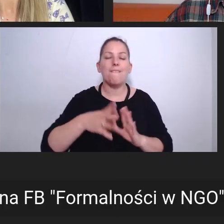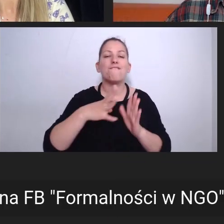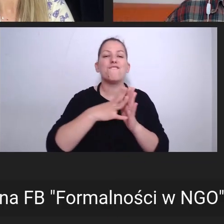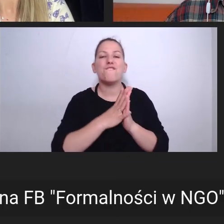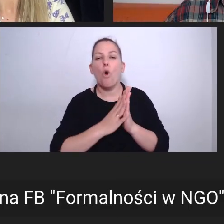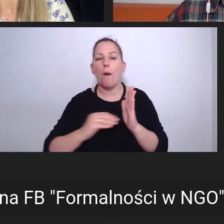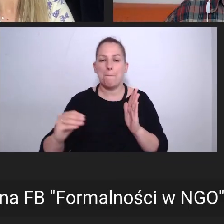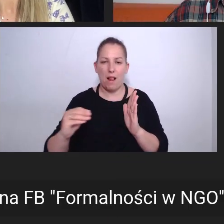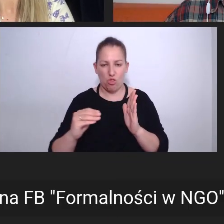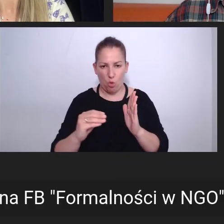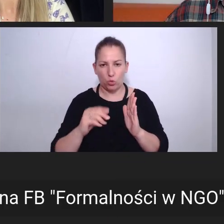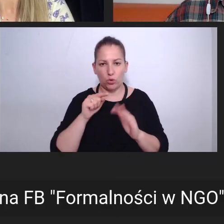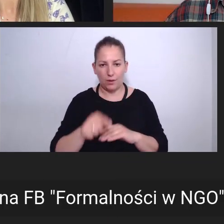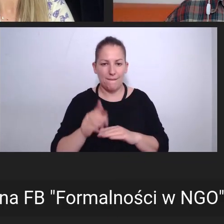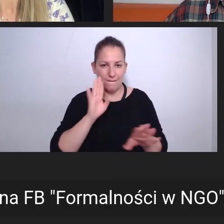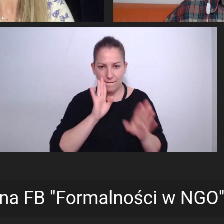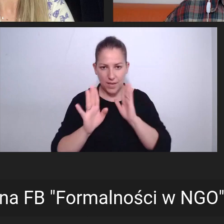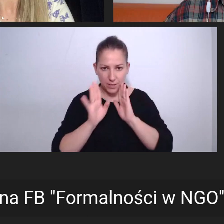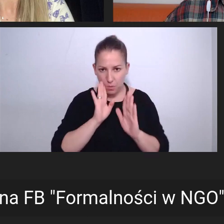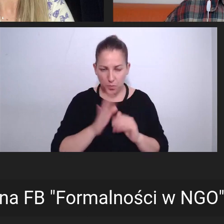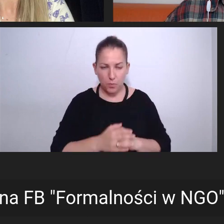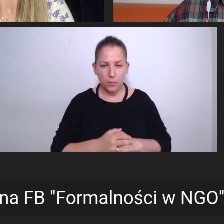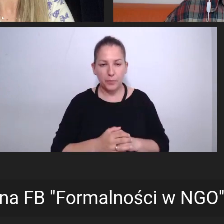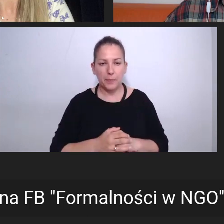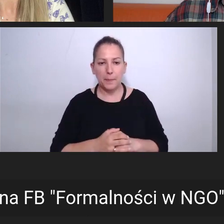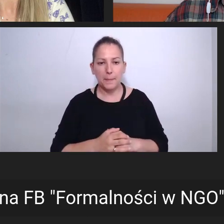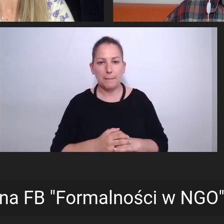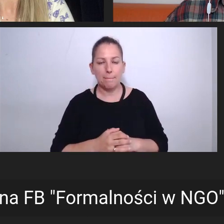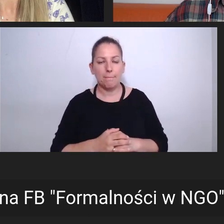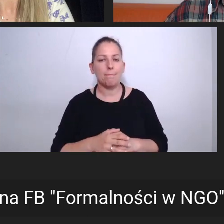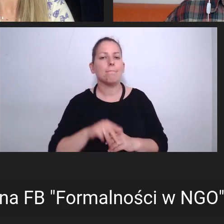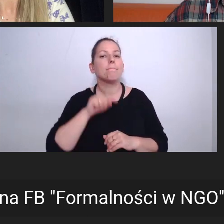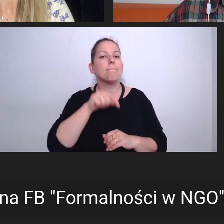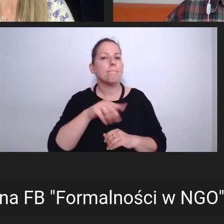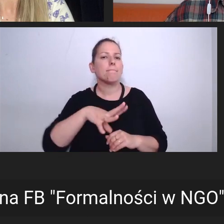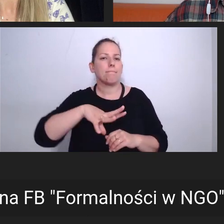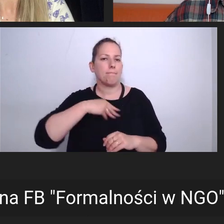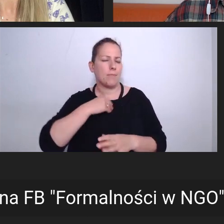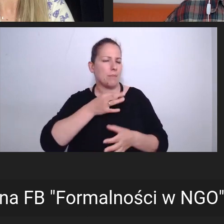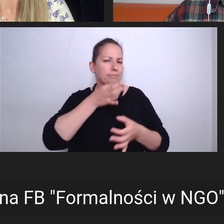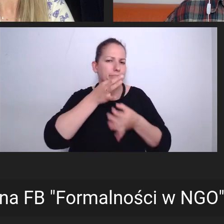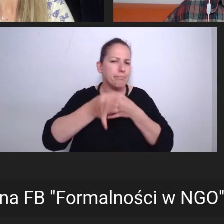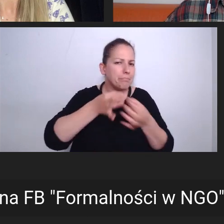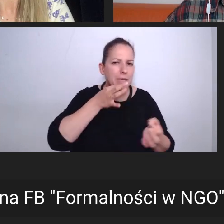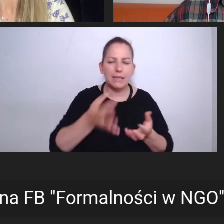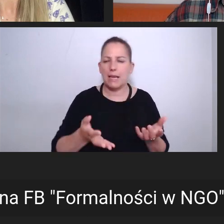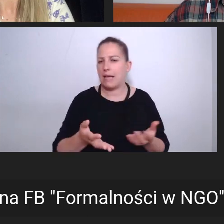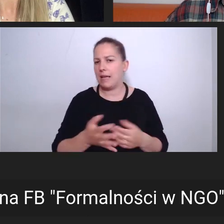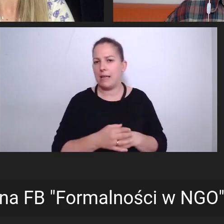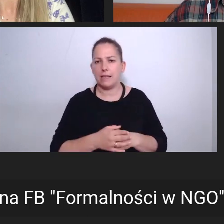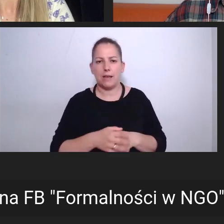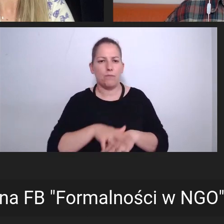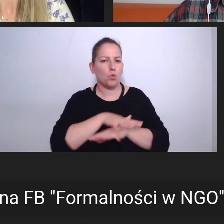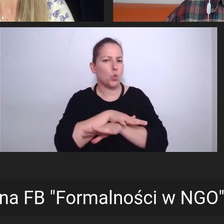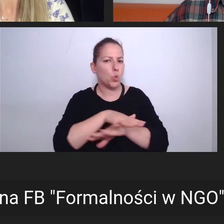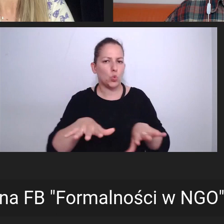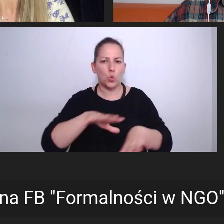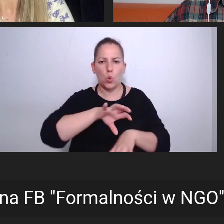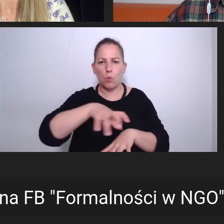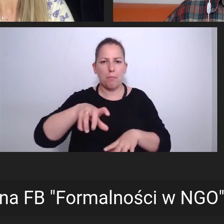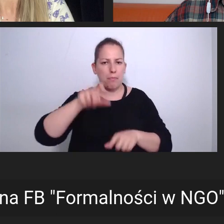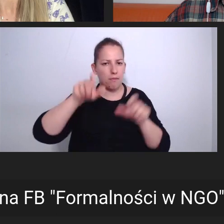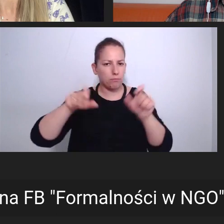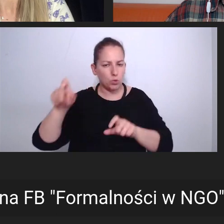na Facebooku. Tam można zadawać pytania i duża grupa